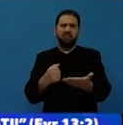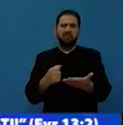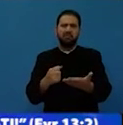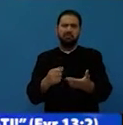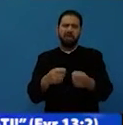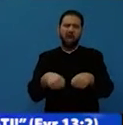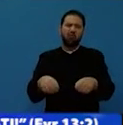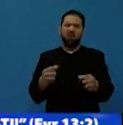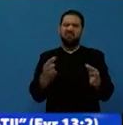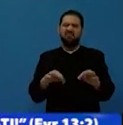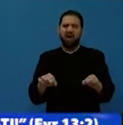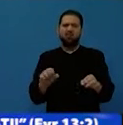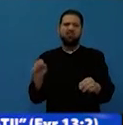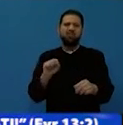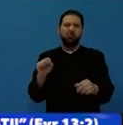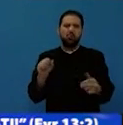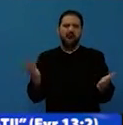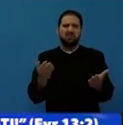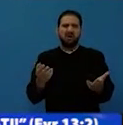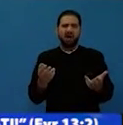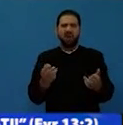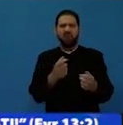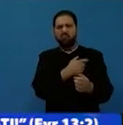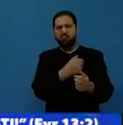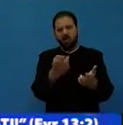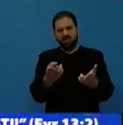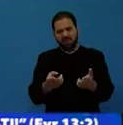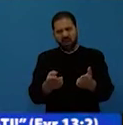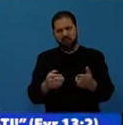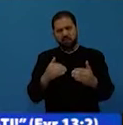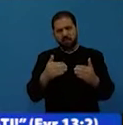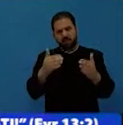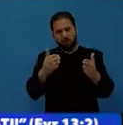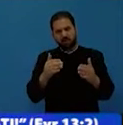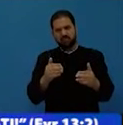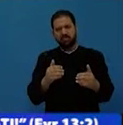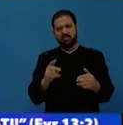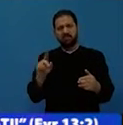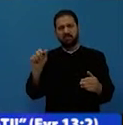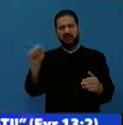tot felul de situații care pot apărea pe parcurs. Dar